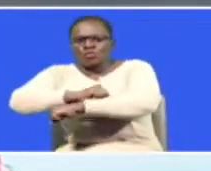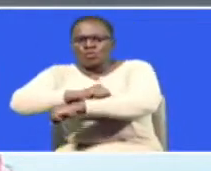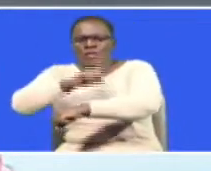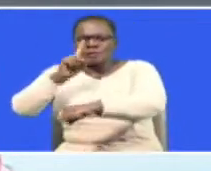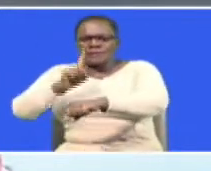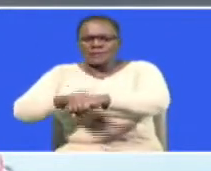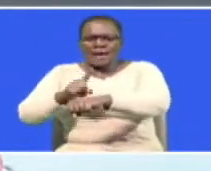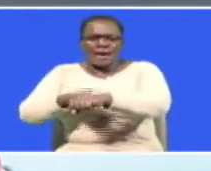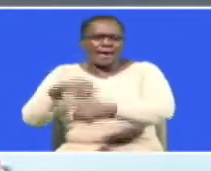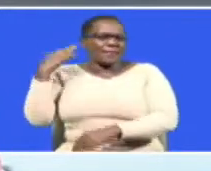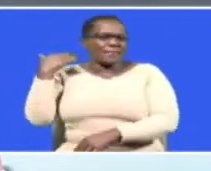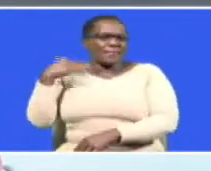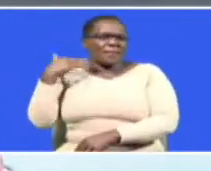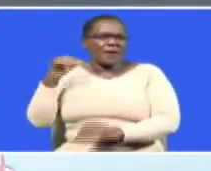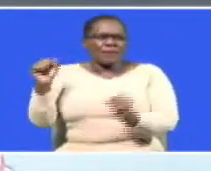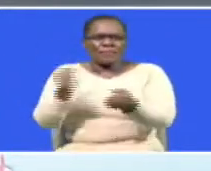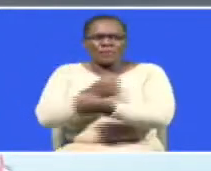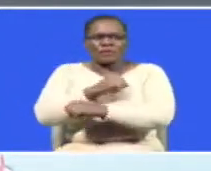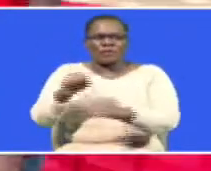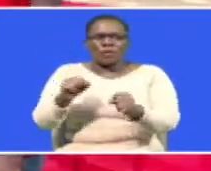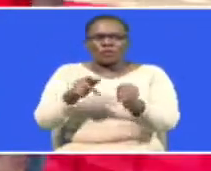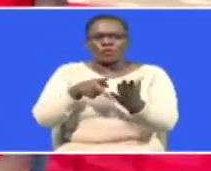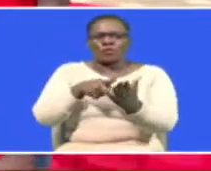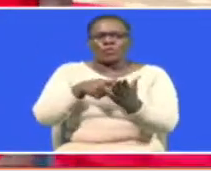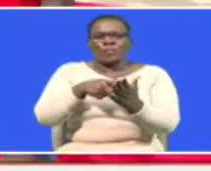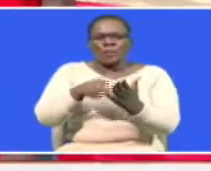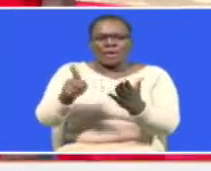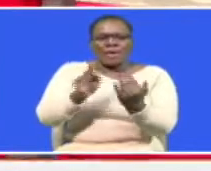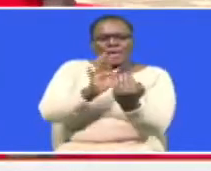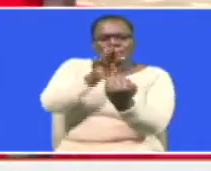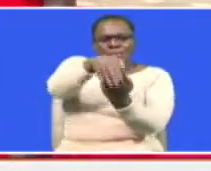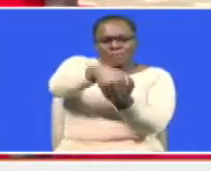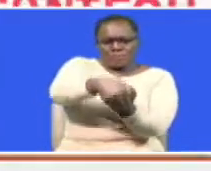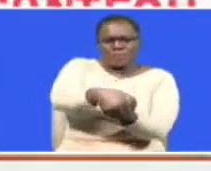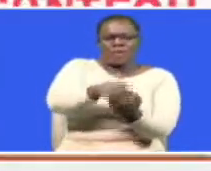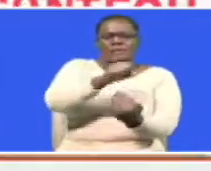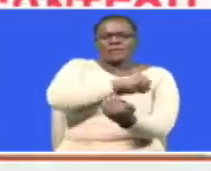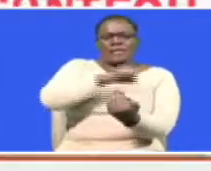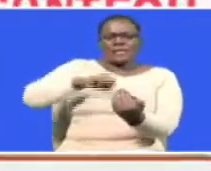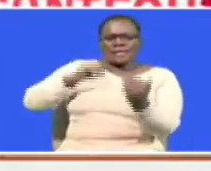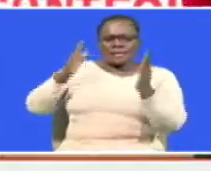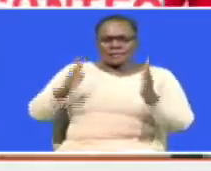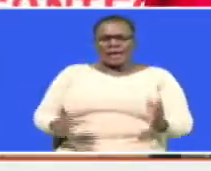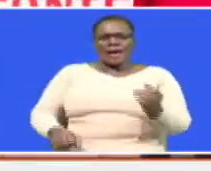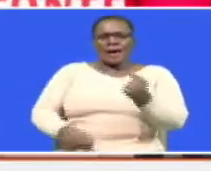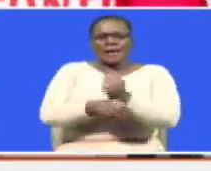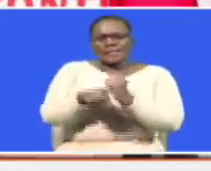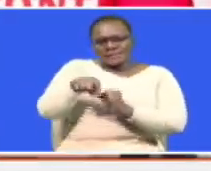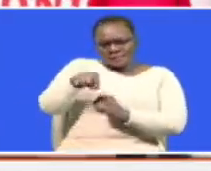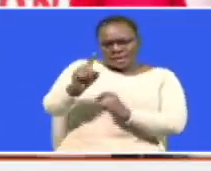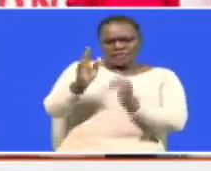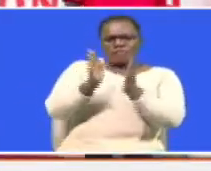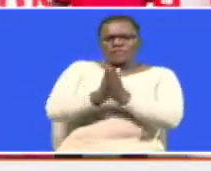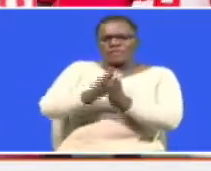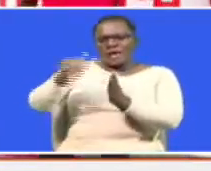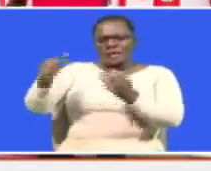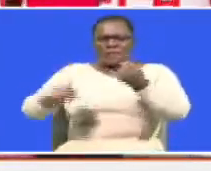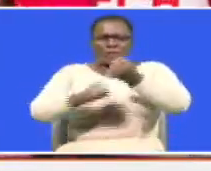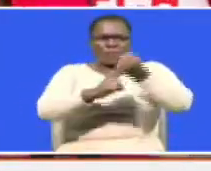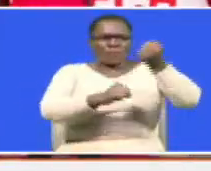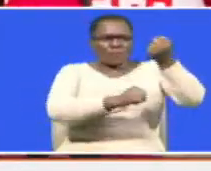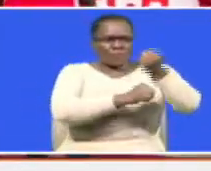kwenye hedhi. Manake hawawezi wakamudu gharama ya taulo hizo. Seneta huyu ameongeza kuwa yeye pamoja na wafadhili